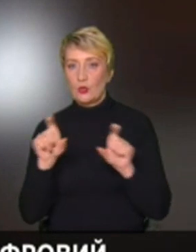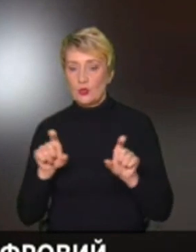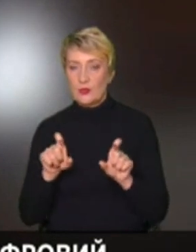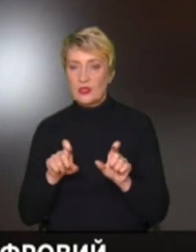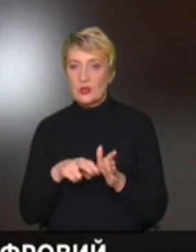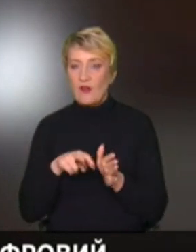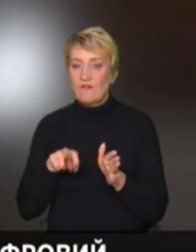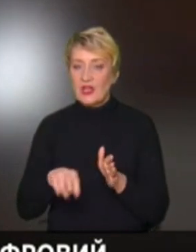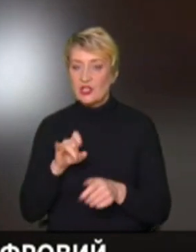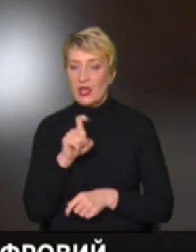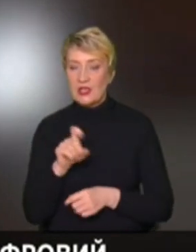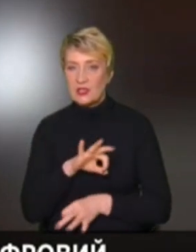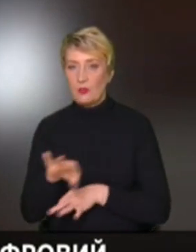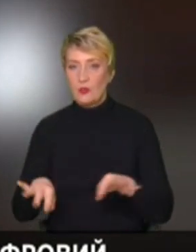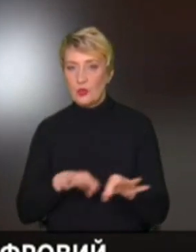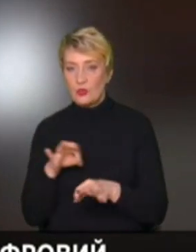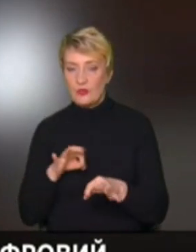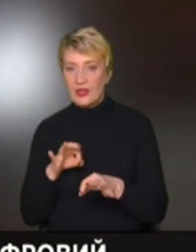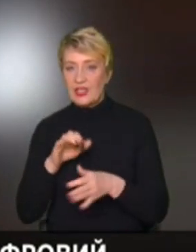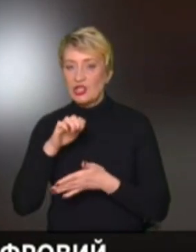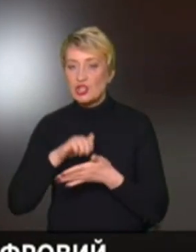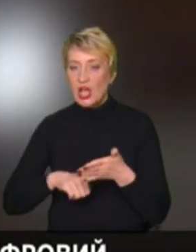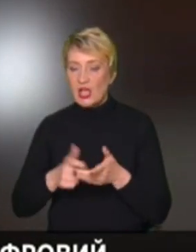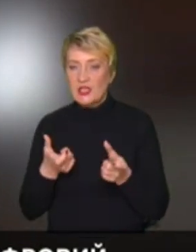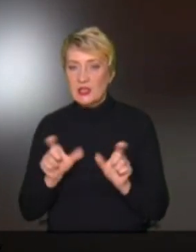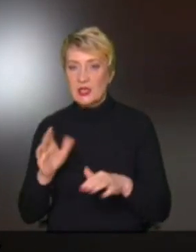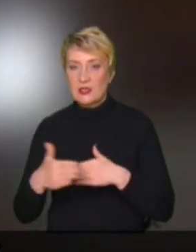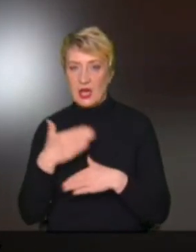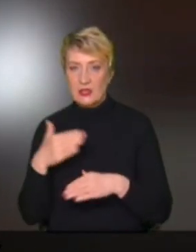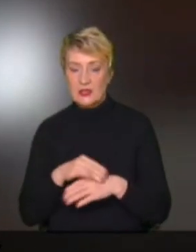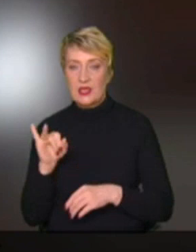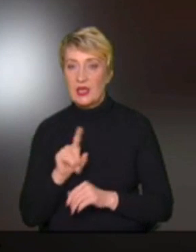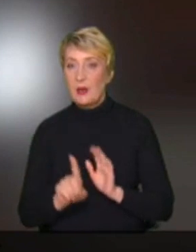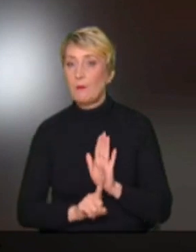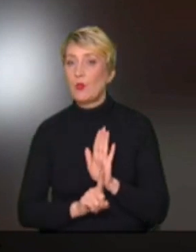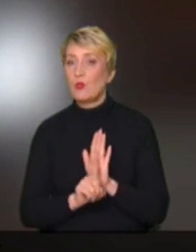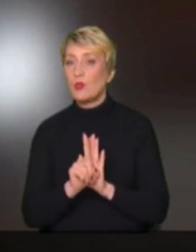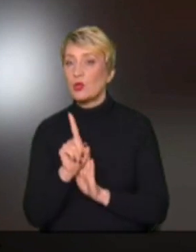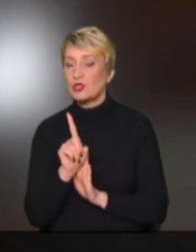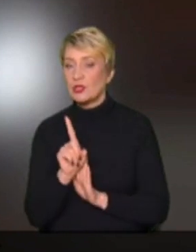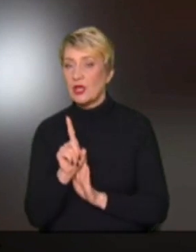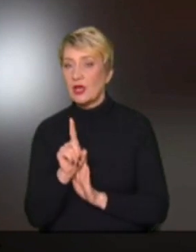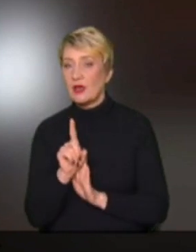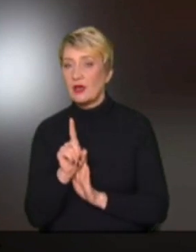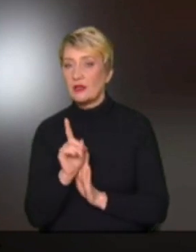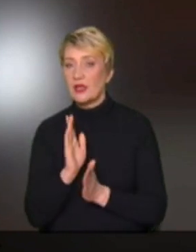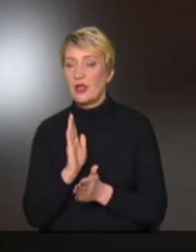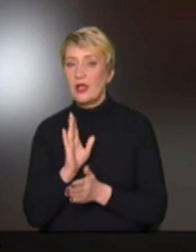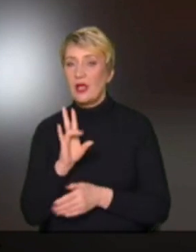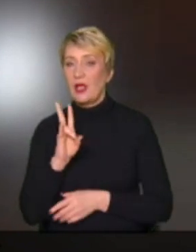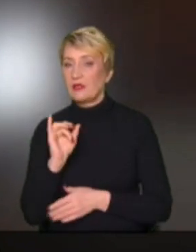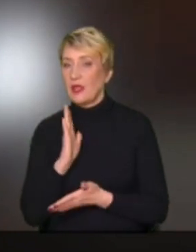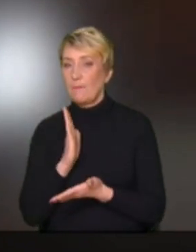проекту через санкції, і він починає непрямо спонсорувати